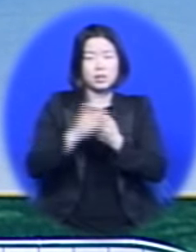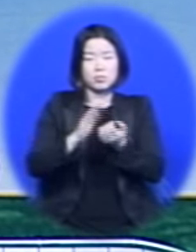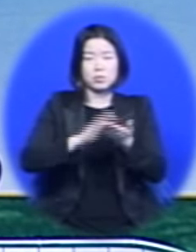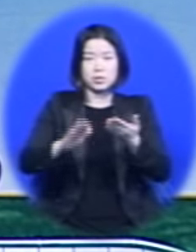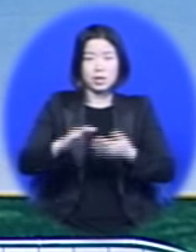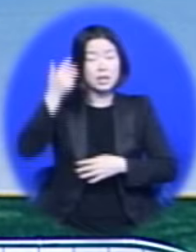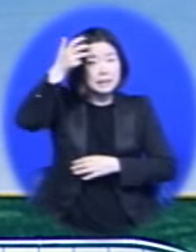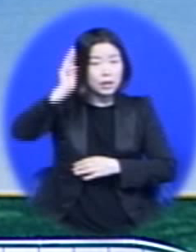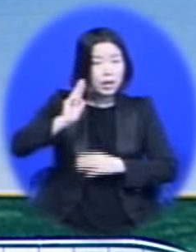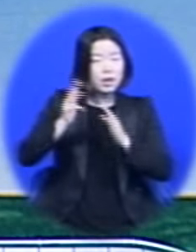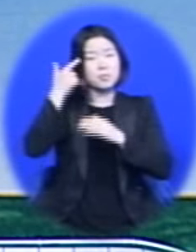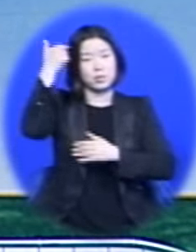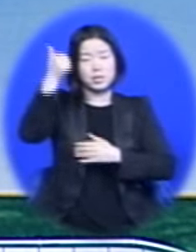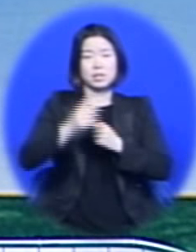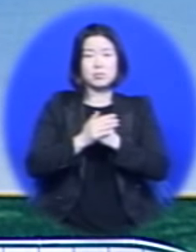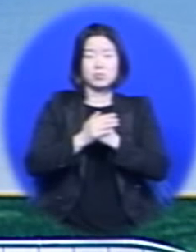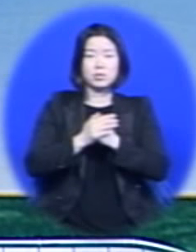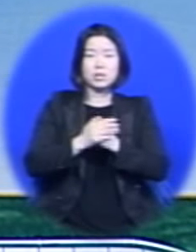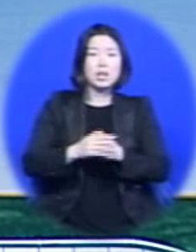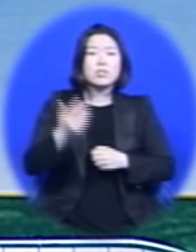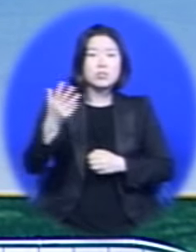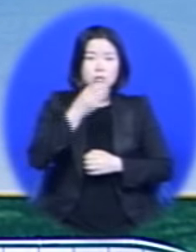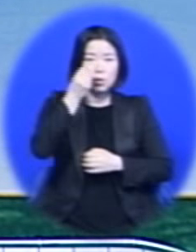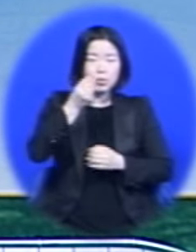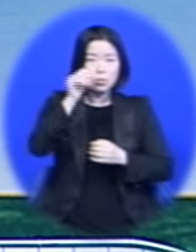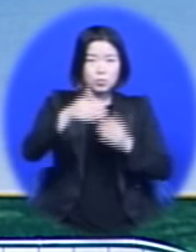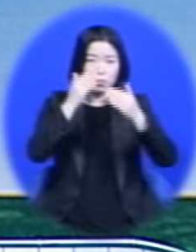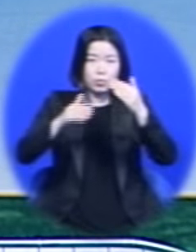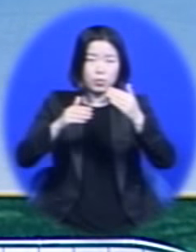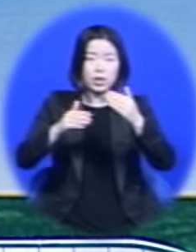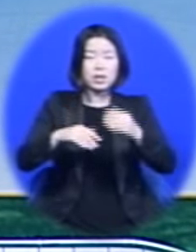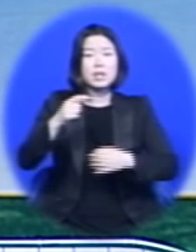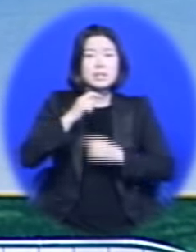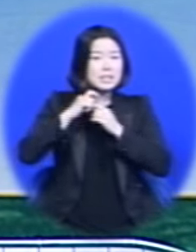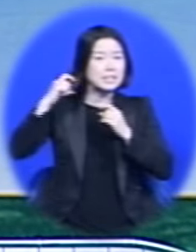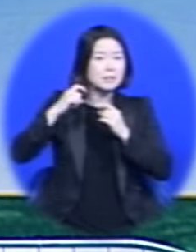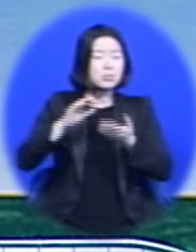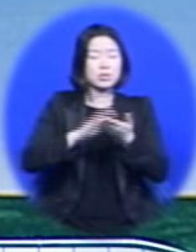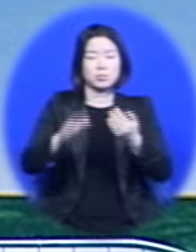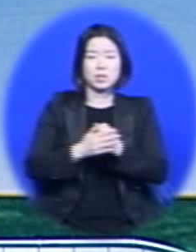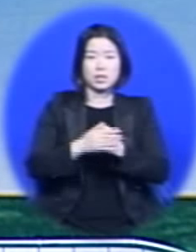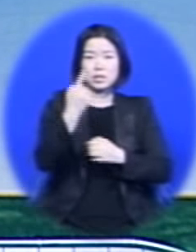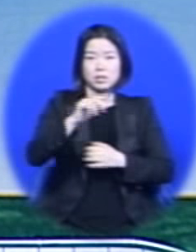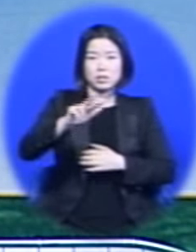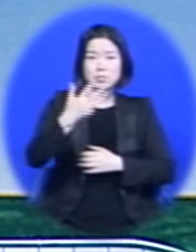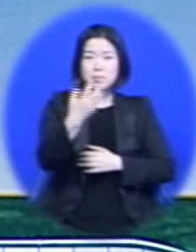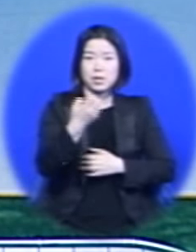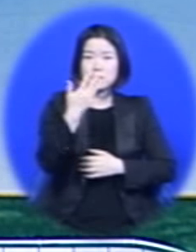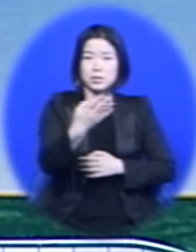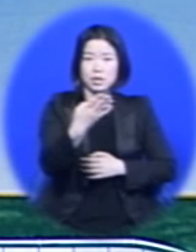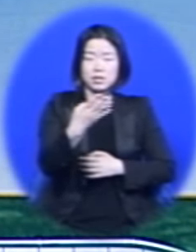존 웨슬리 목사님은 성공의 신부였습니다. 그분이 1738년 성령을